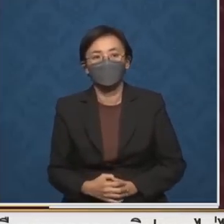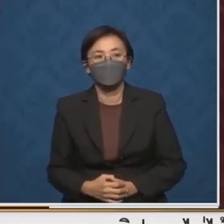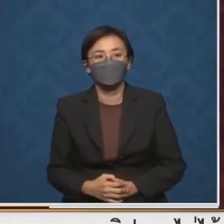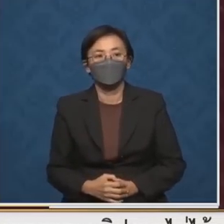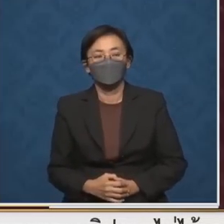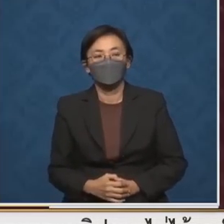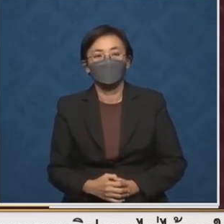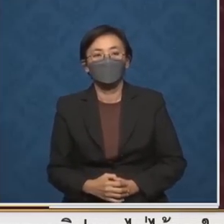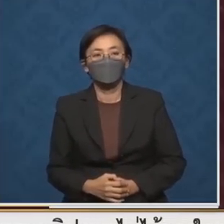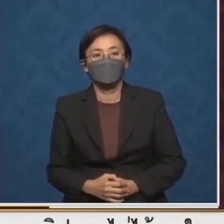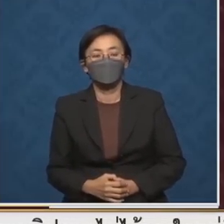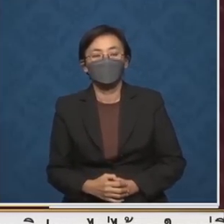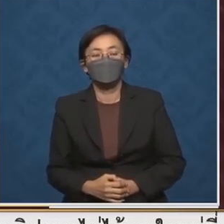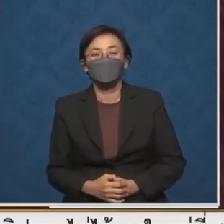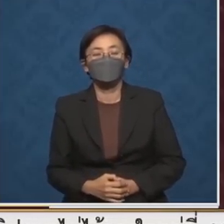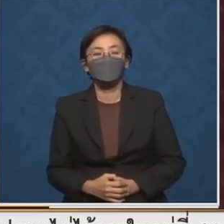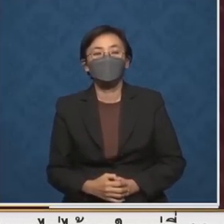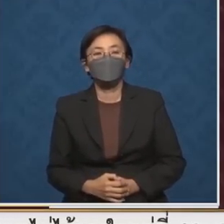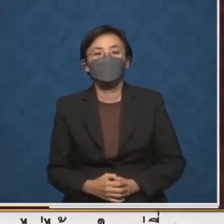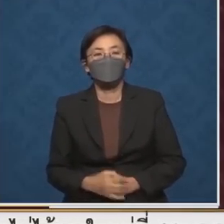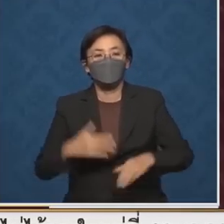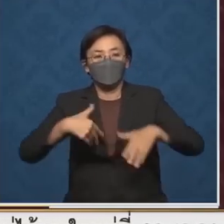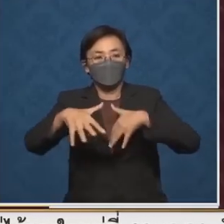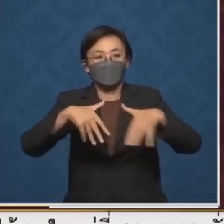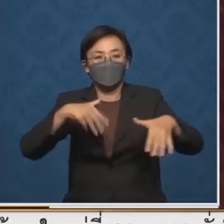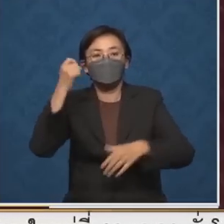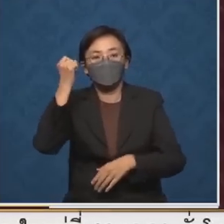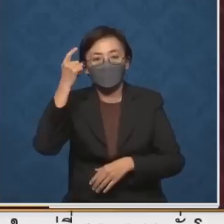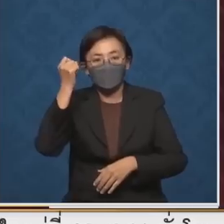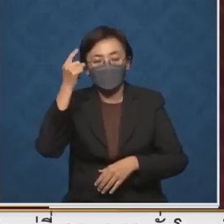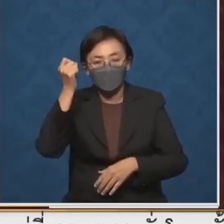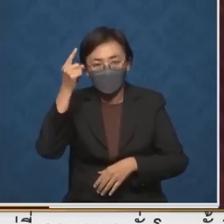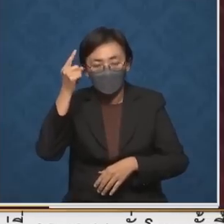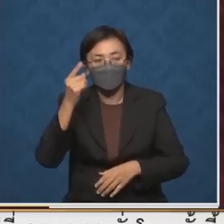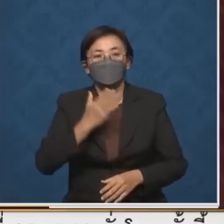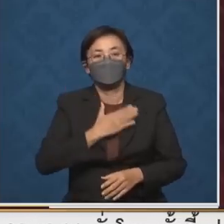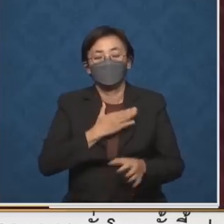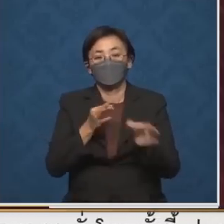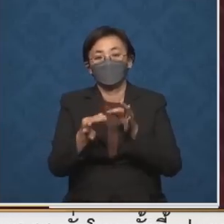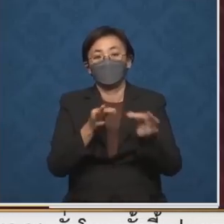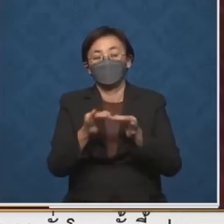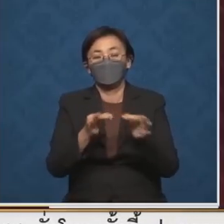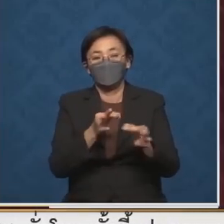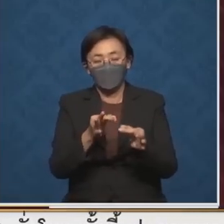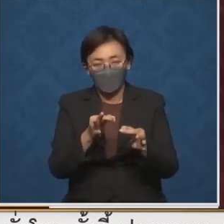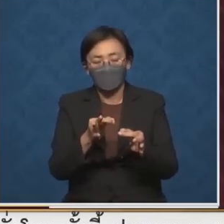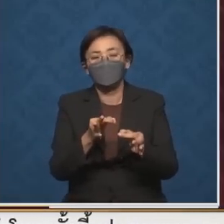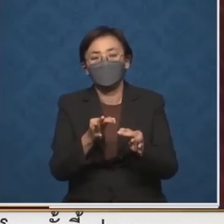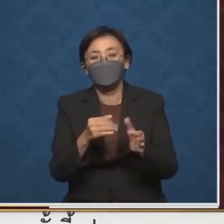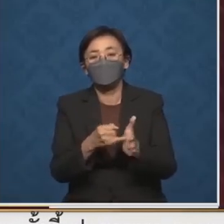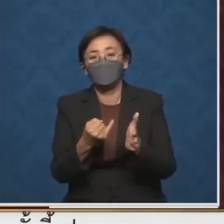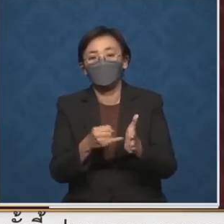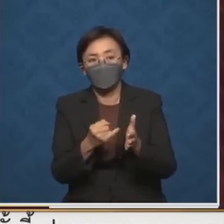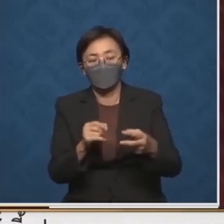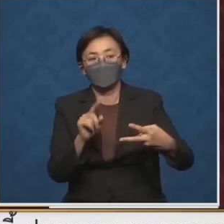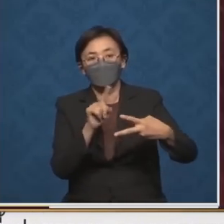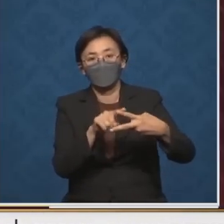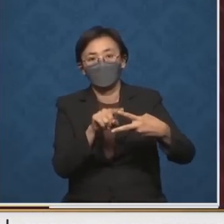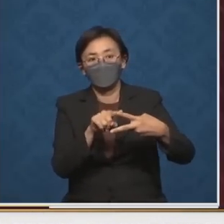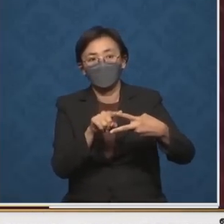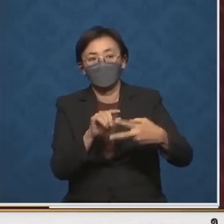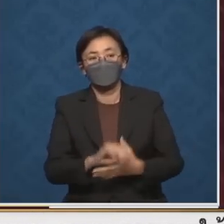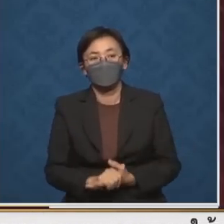คนอื่นอธิบายอะไรก็แล้วแต่นะครับผมวประชาชนเข้าใจแต่ผมจะพูดสั้นๆนะฮะซโน่